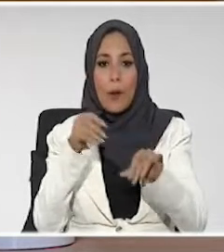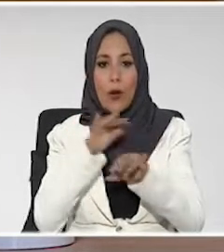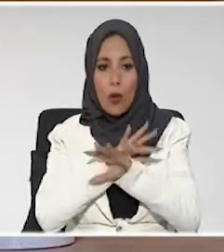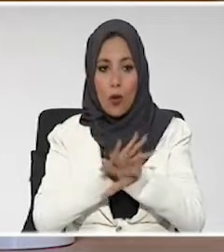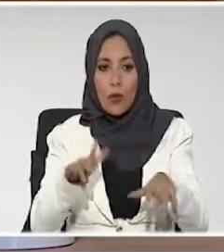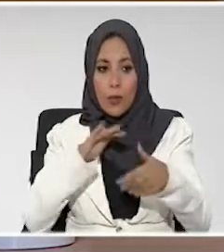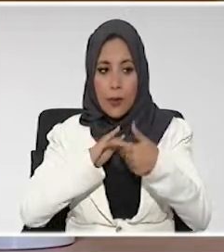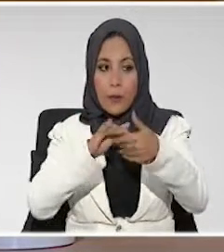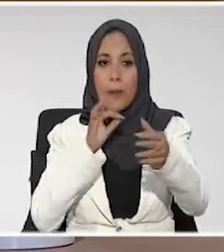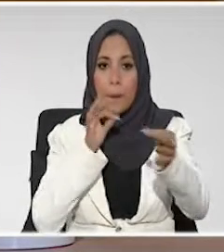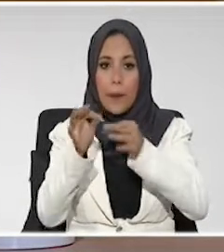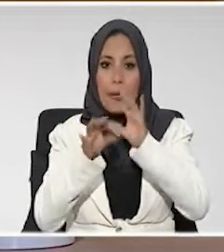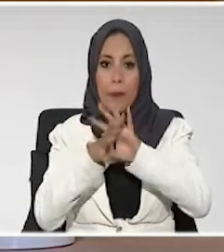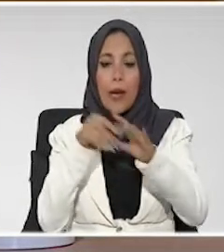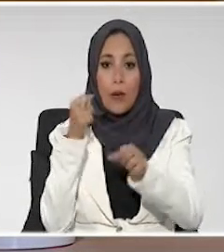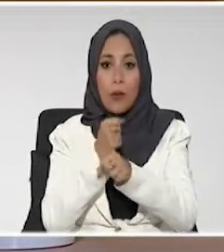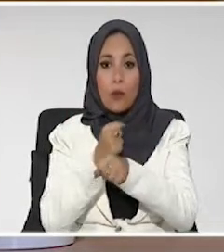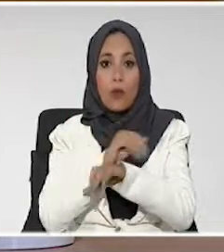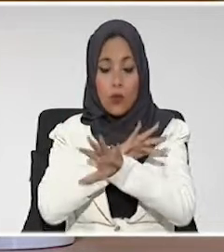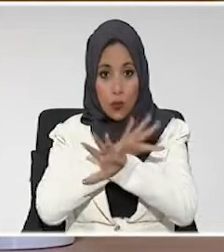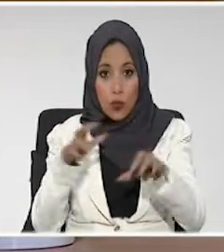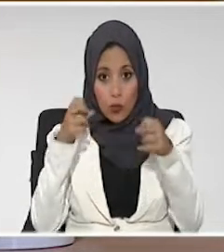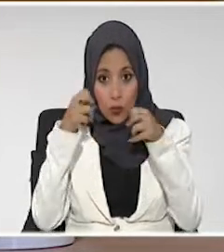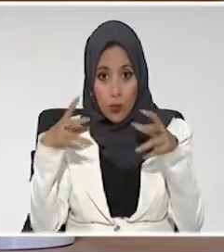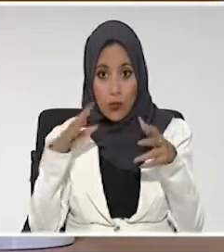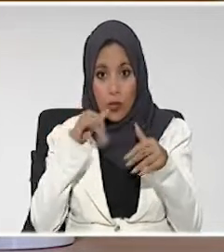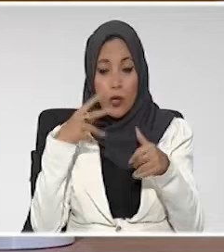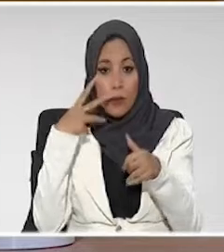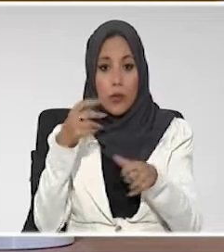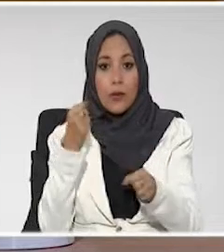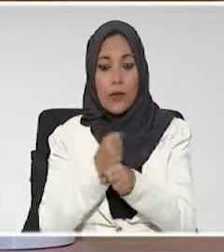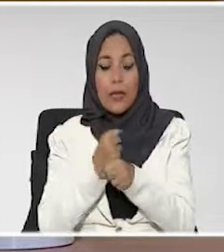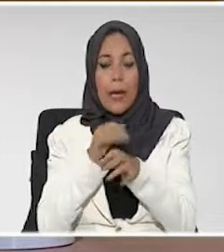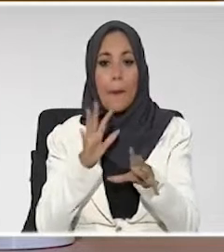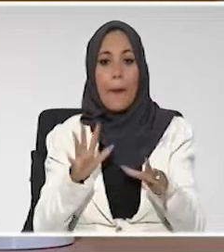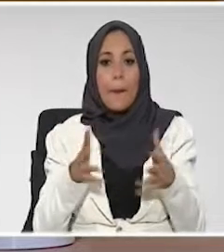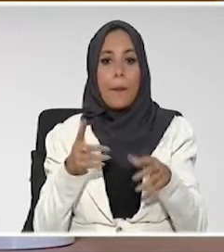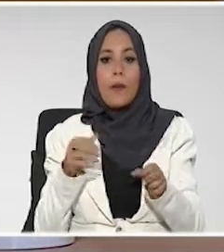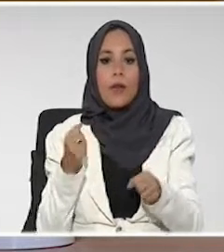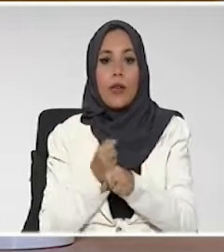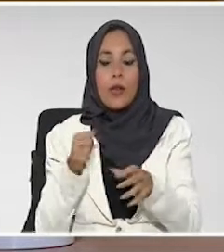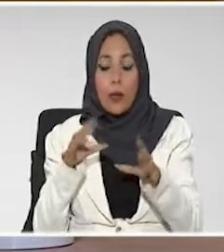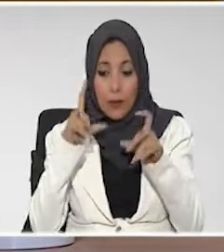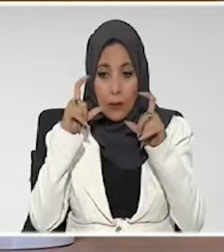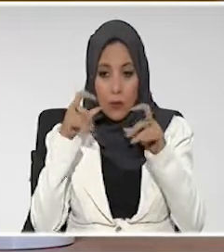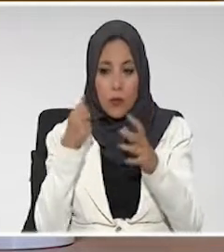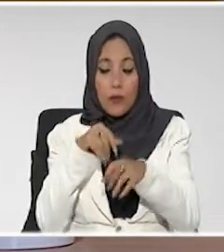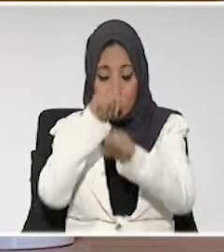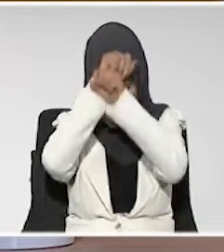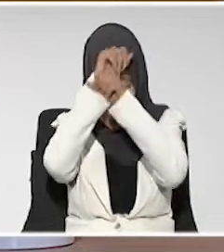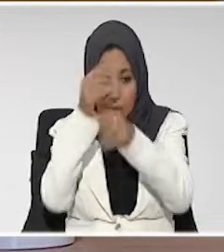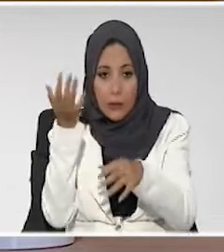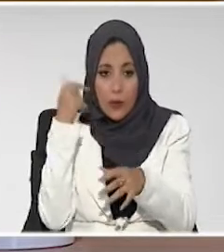كريمة دخل واشتغل وأعاد بناء القرى اللي احنا صورنا فيها قبل كده، وفر